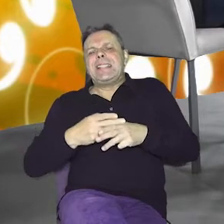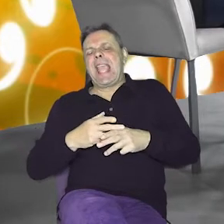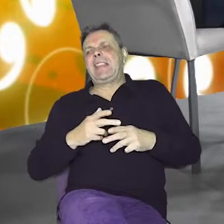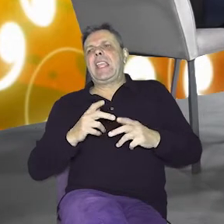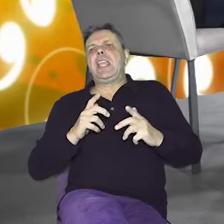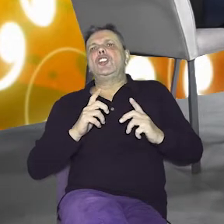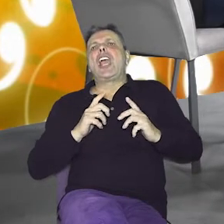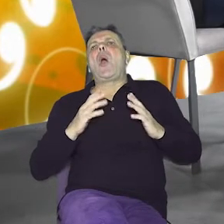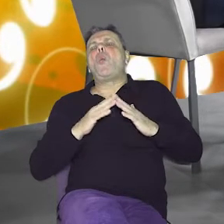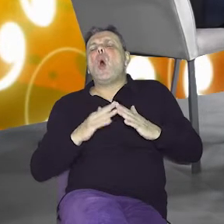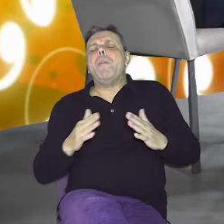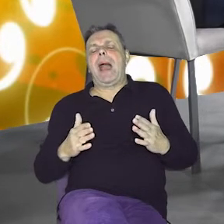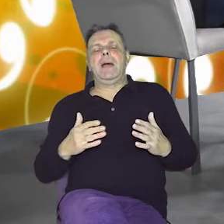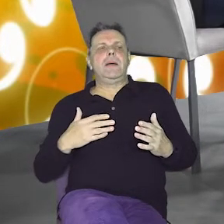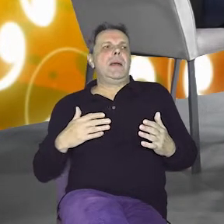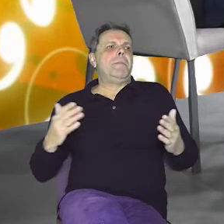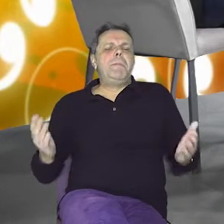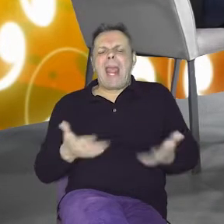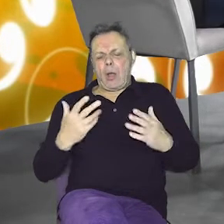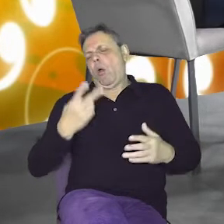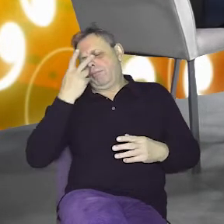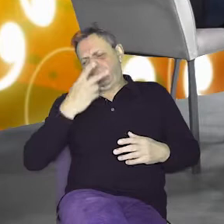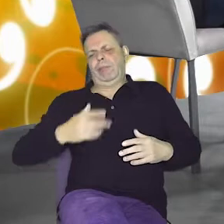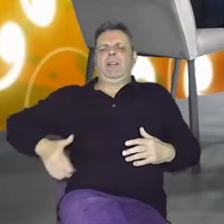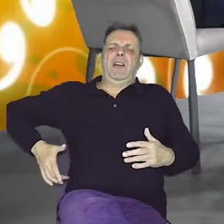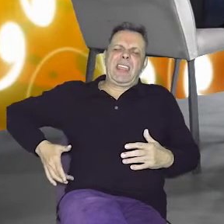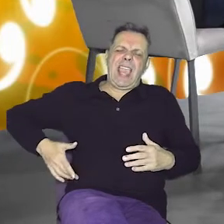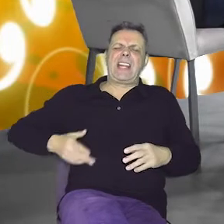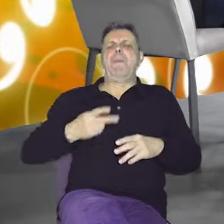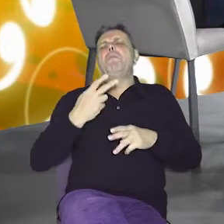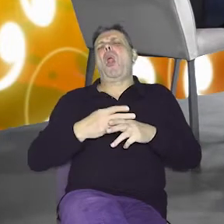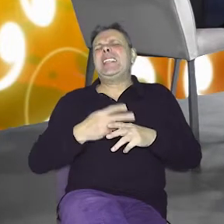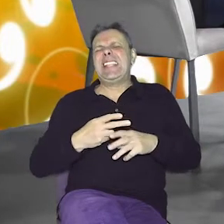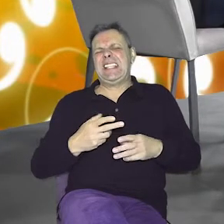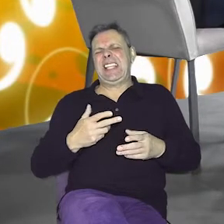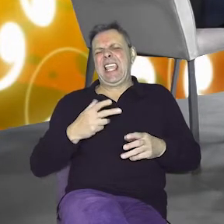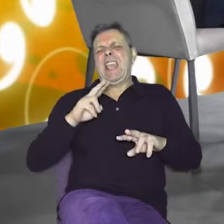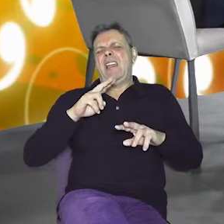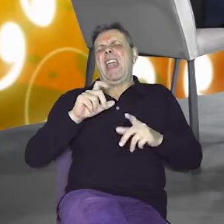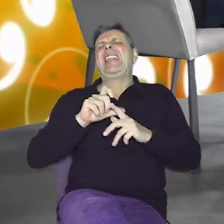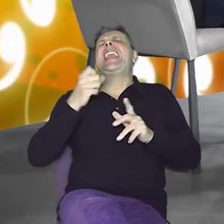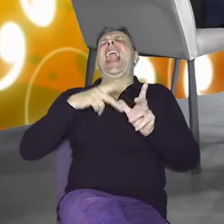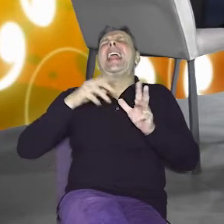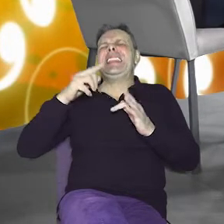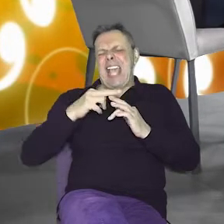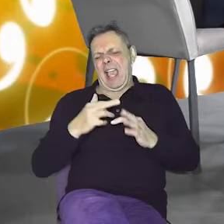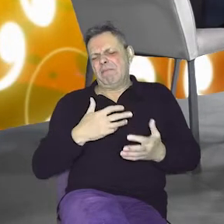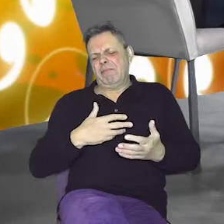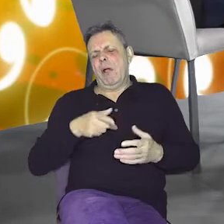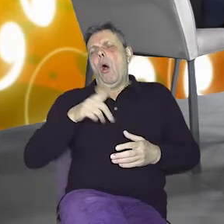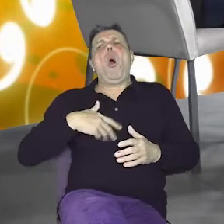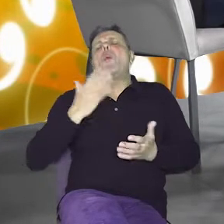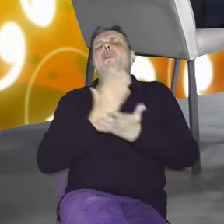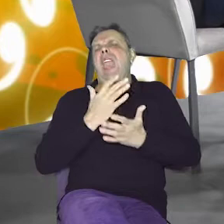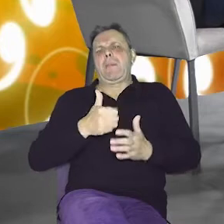manje. Prioritet, naravno, da imaju hemodijalizirani bolesnici koji moraju doći točno u određeno vrijeme, i to oni imaju